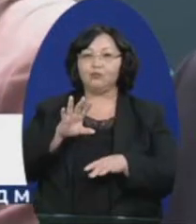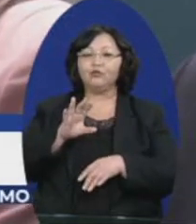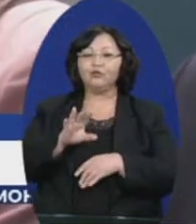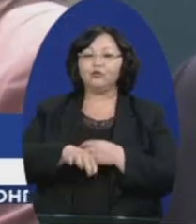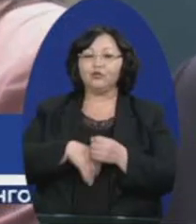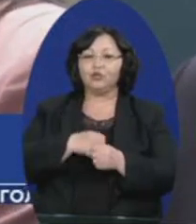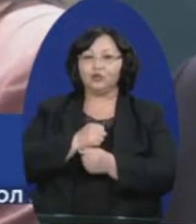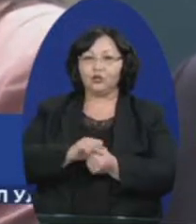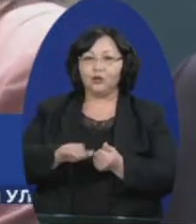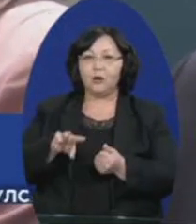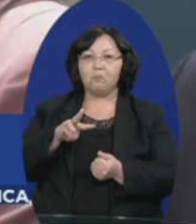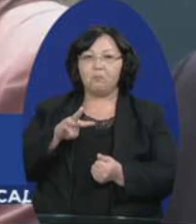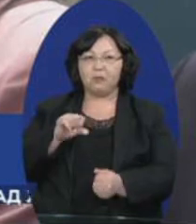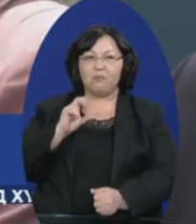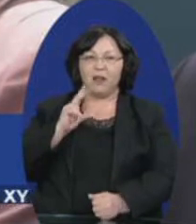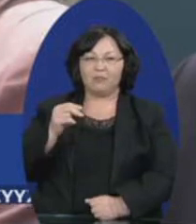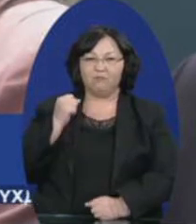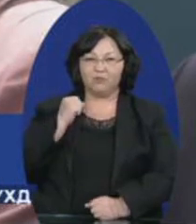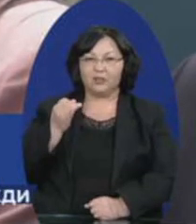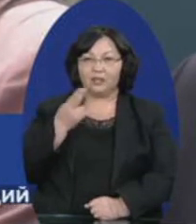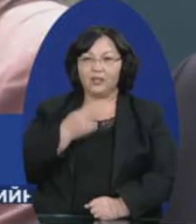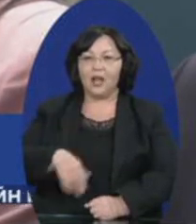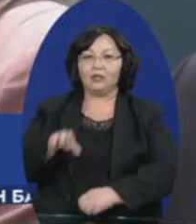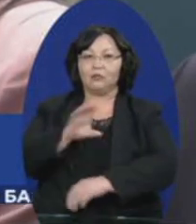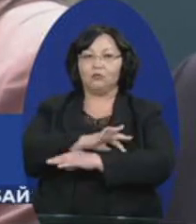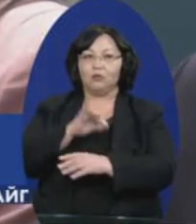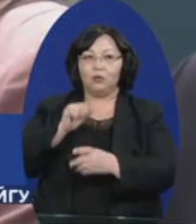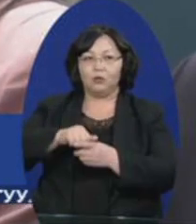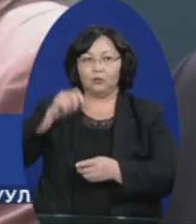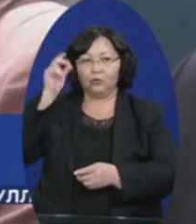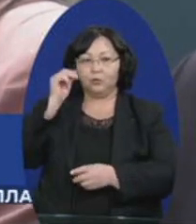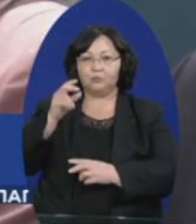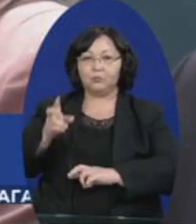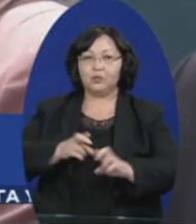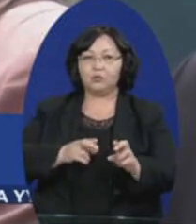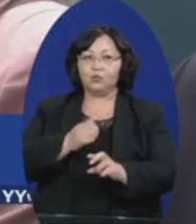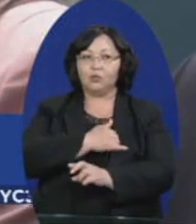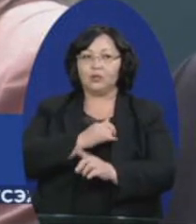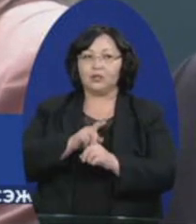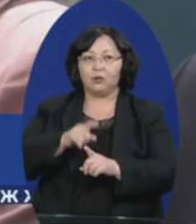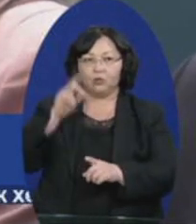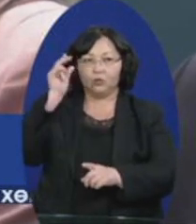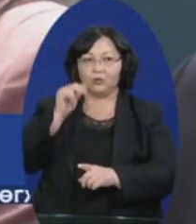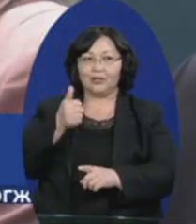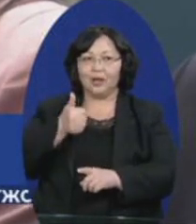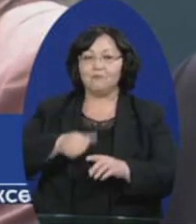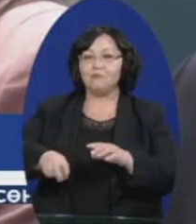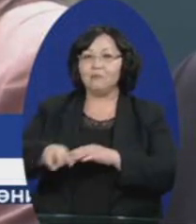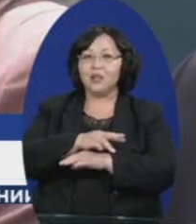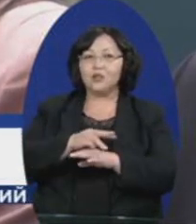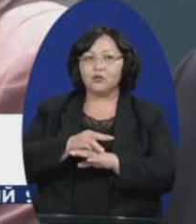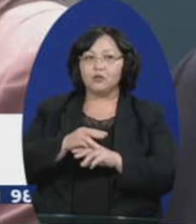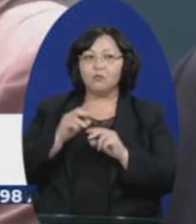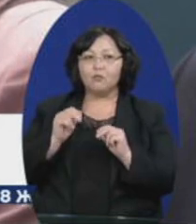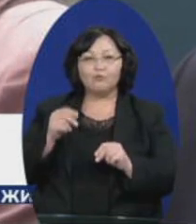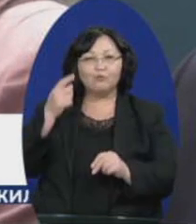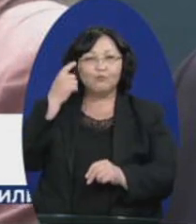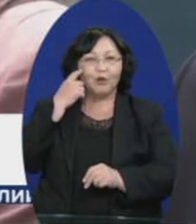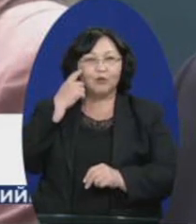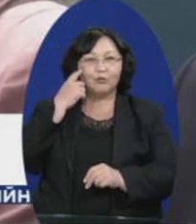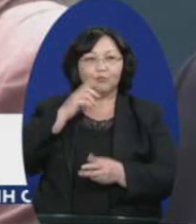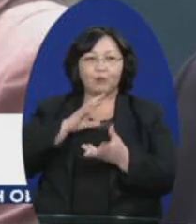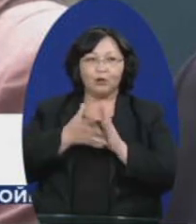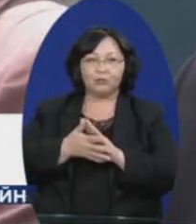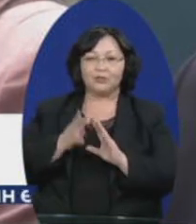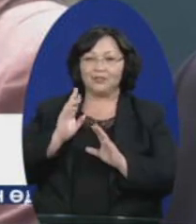Эргээд дээд сургууль руу ороод ирэн бүт нахаал мундаг сан одоо биш бизнес удирдлагаар сурсан. Мундаг сан менежер болох нь гэж явдаг. Гэтэл эргээд ир чи хамт олны